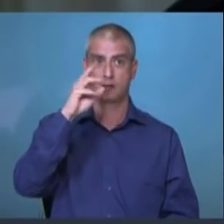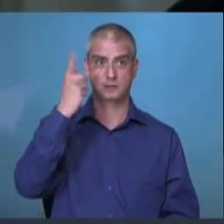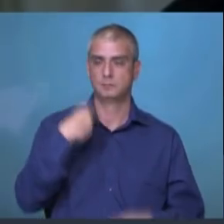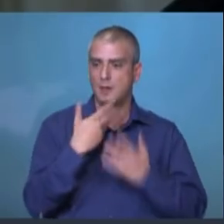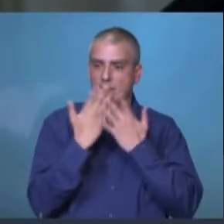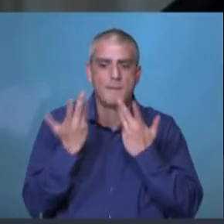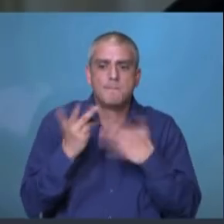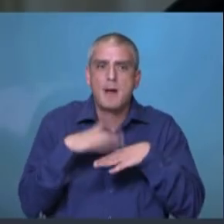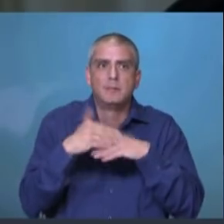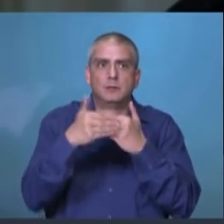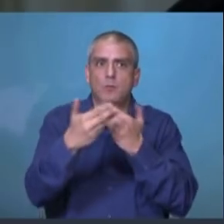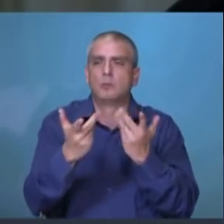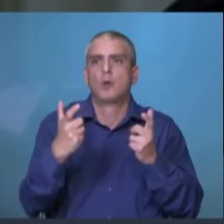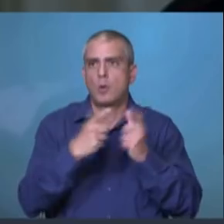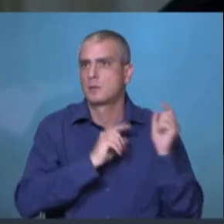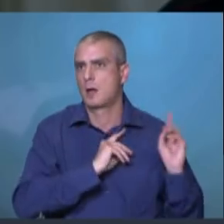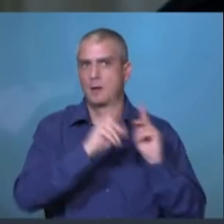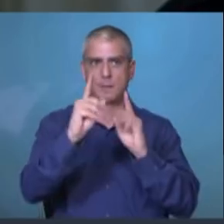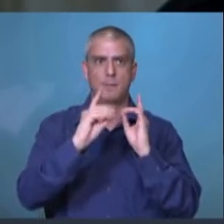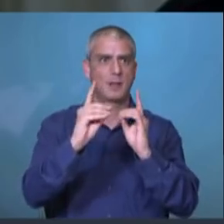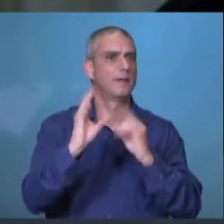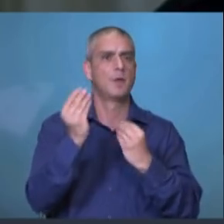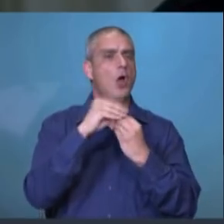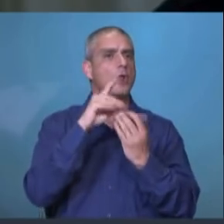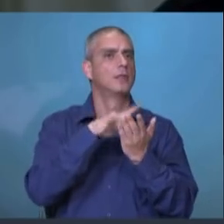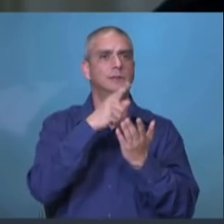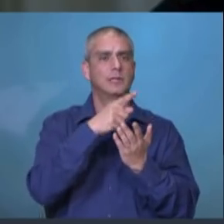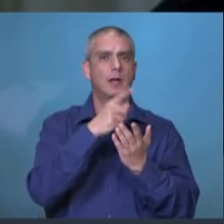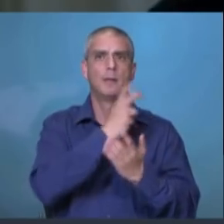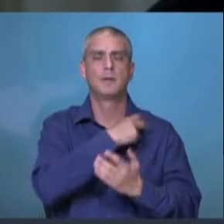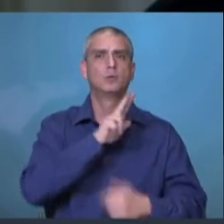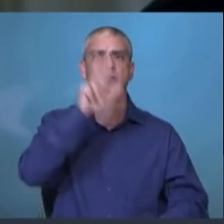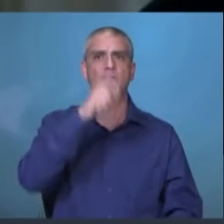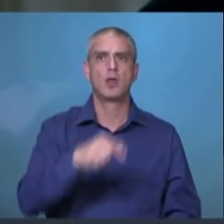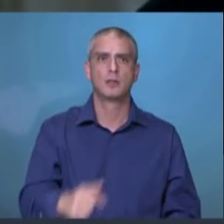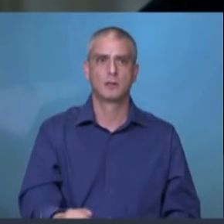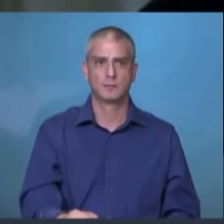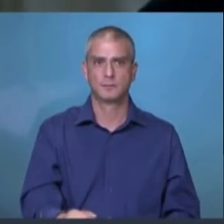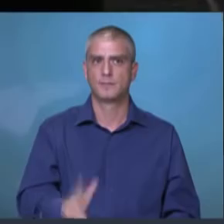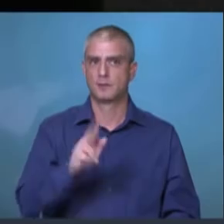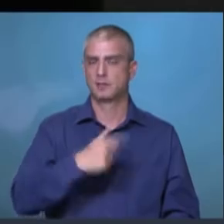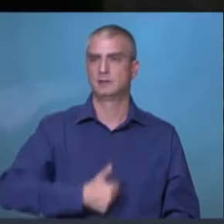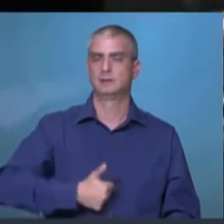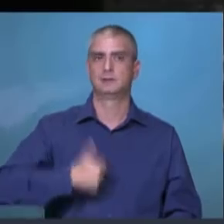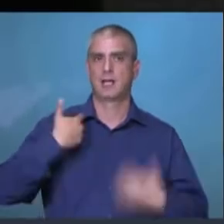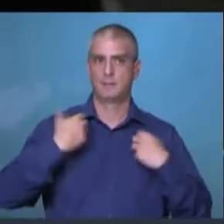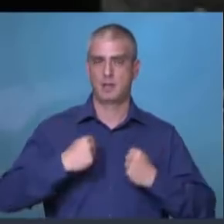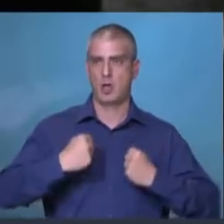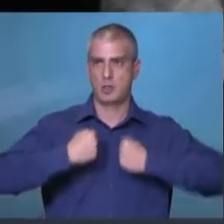מה המשימות, האוגדה בדרך. אוקיי. ומי עוד נמצא שם בפיקוד הצפון? ישנו שר הביטחון אריאל